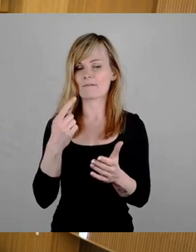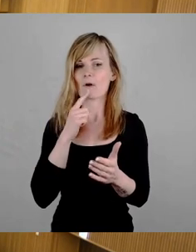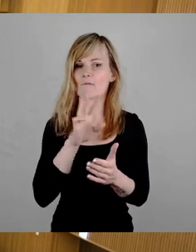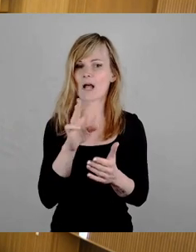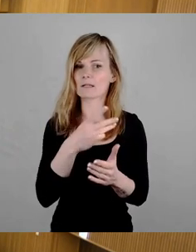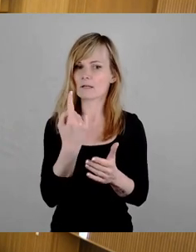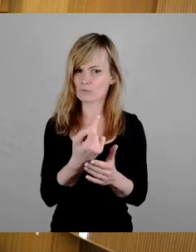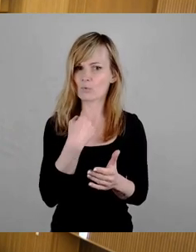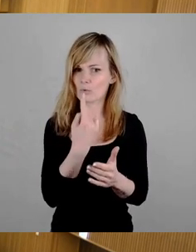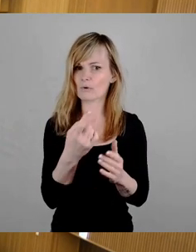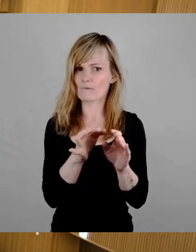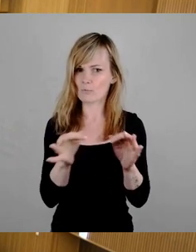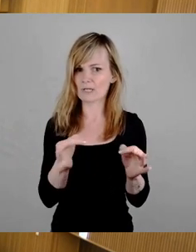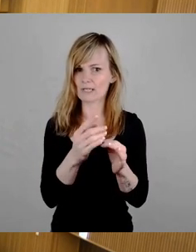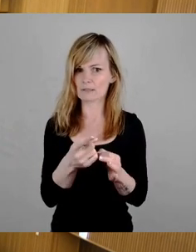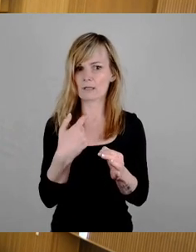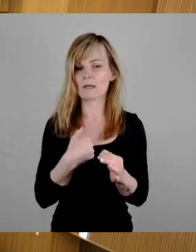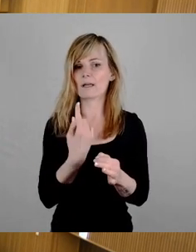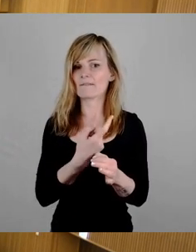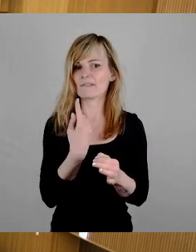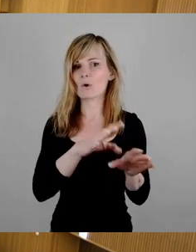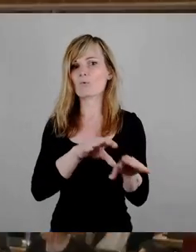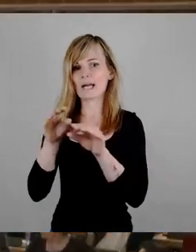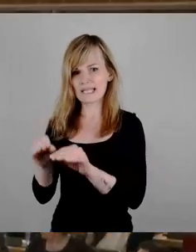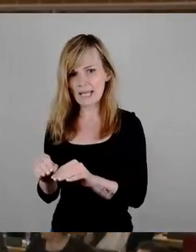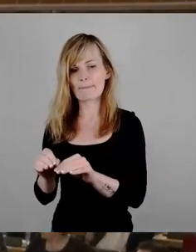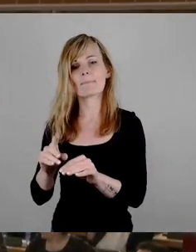hat, redaktionell übernehmen und dann muss man nicht extra abstimmen.